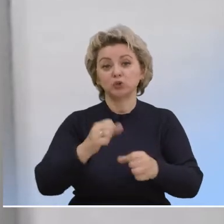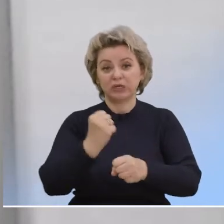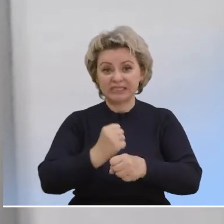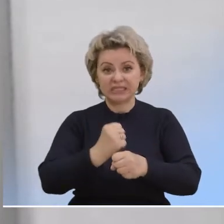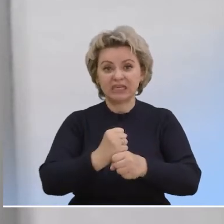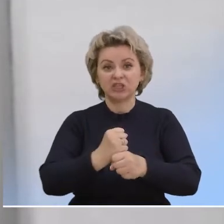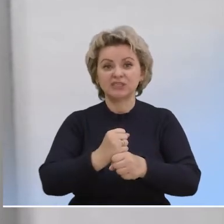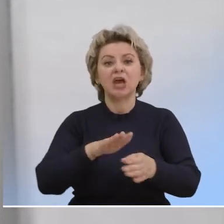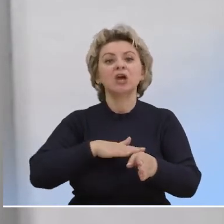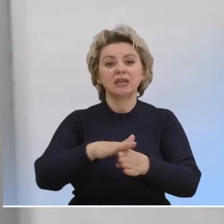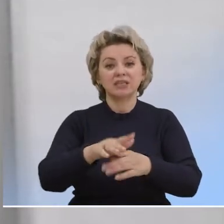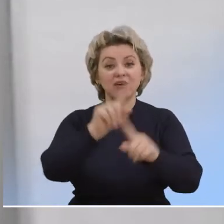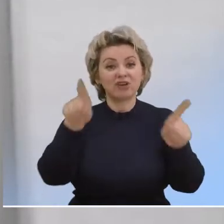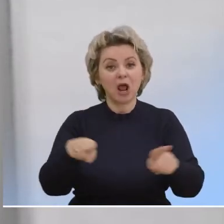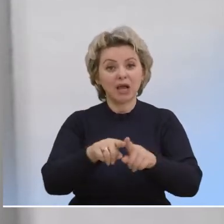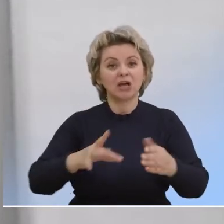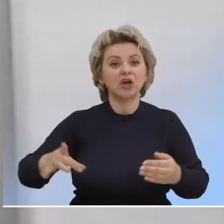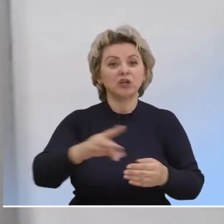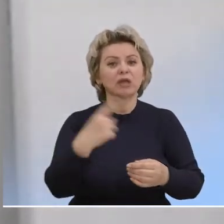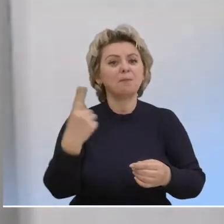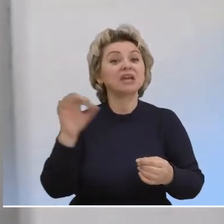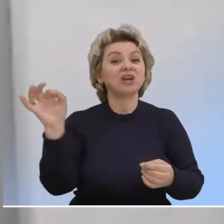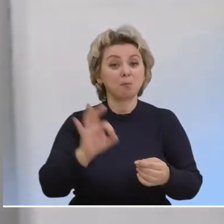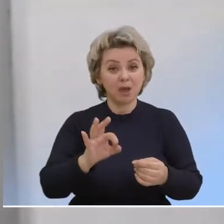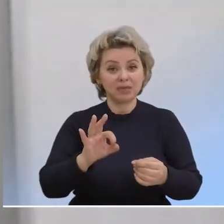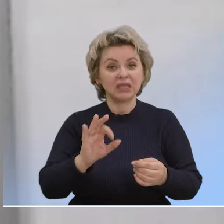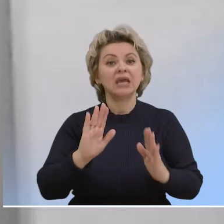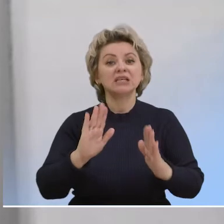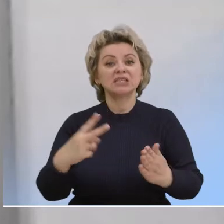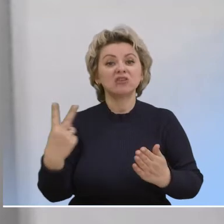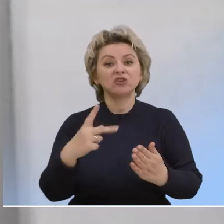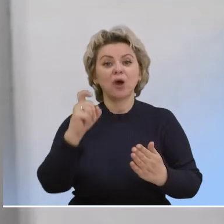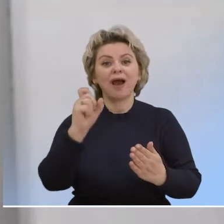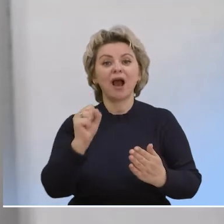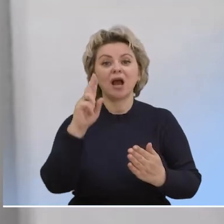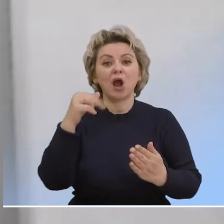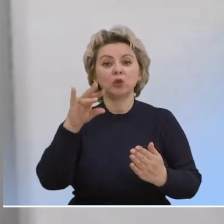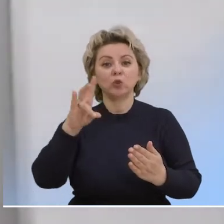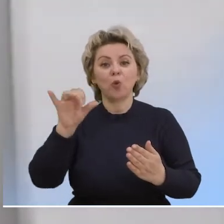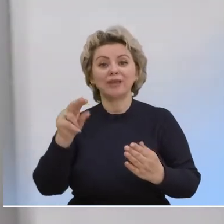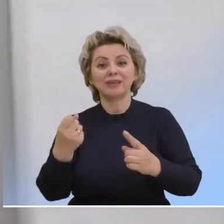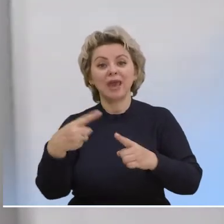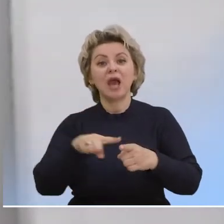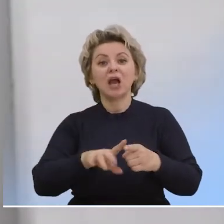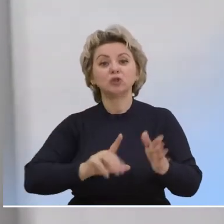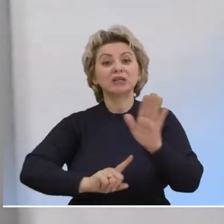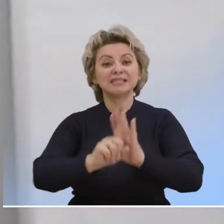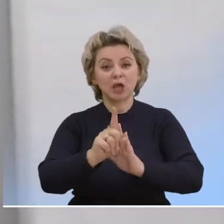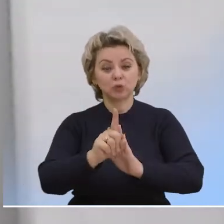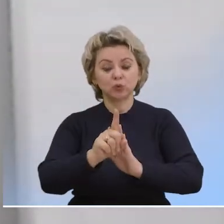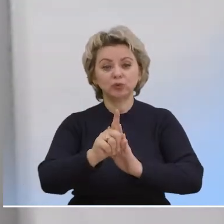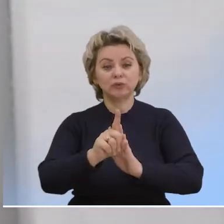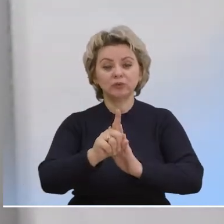нас делается и реализуется в рамках региона. Это первый момент. Кстати, во втором хакатоне, который по цифровому порыву, который